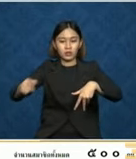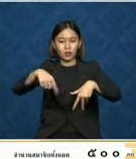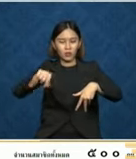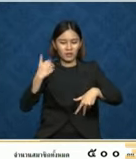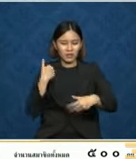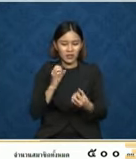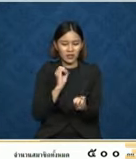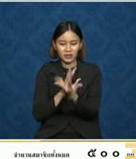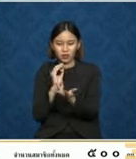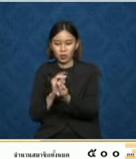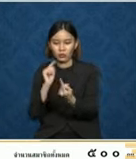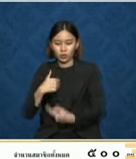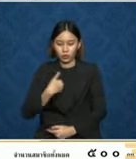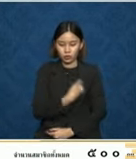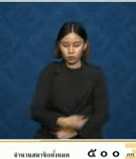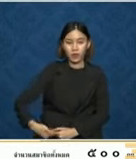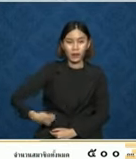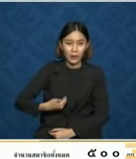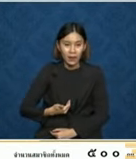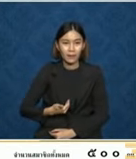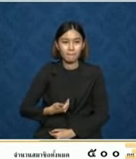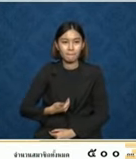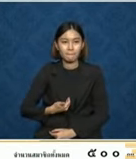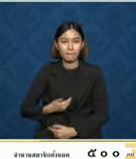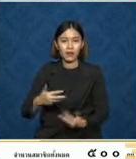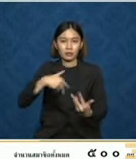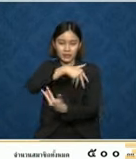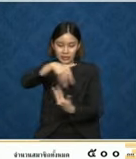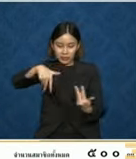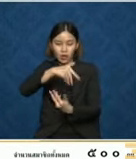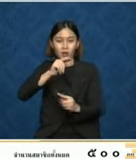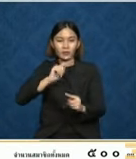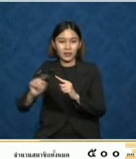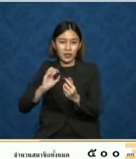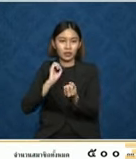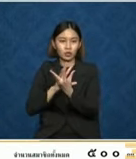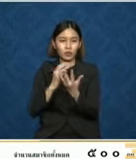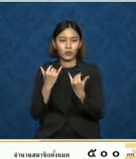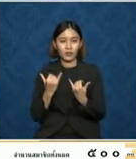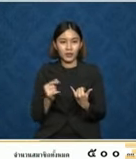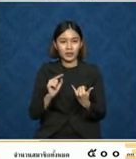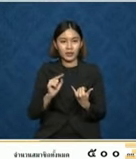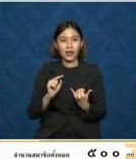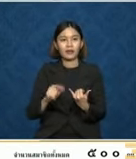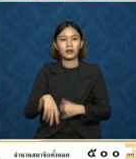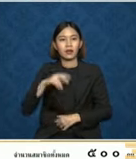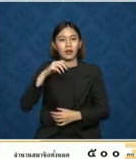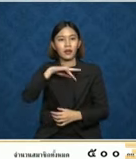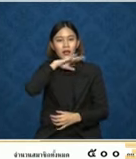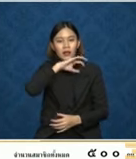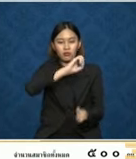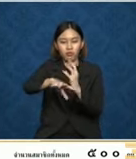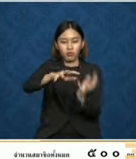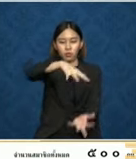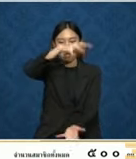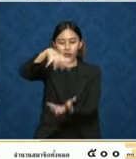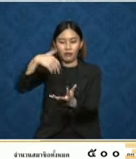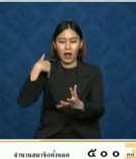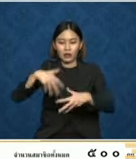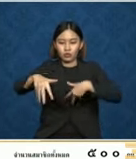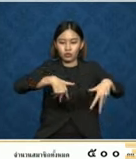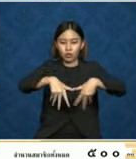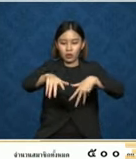ได้รับผลกระทบทั้งด้านสุขภาพทั้งด้านสิ่งแวดล้อมนะคะทุกวันนี้บ่อขยะแพร่กระสาใหม่อยู่ท่ามกลางชุมชน